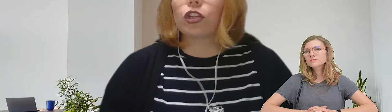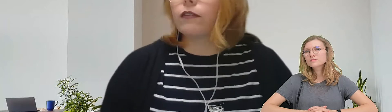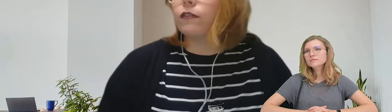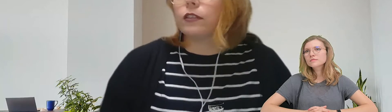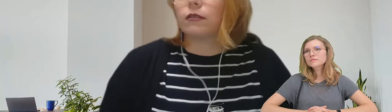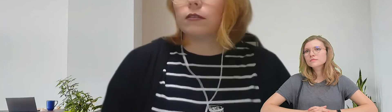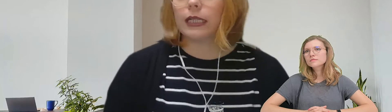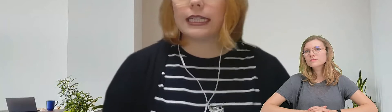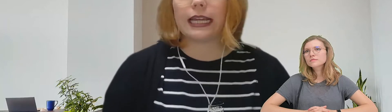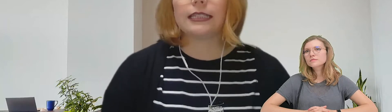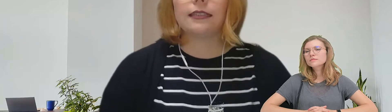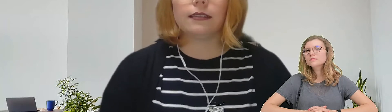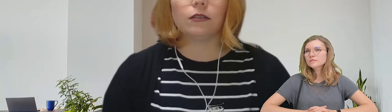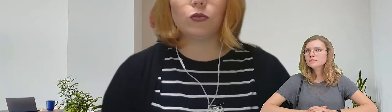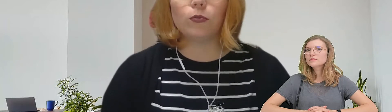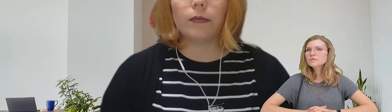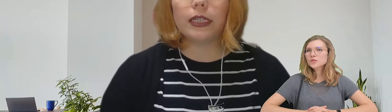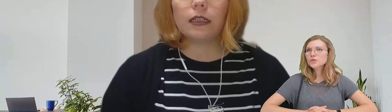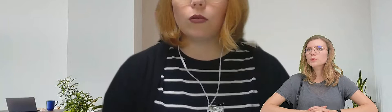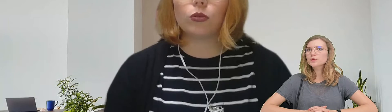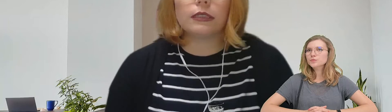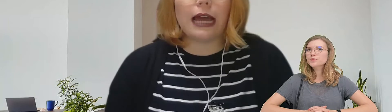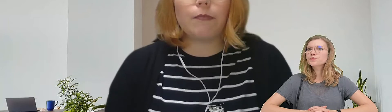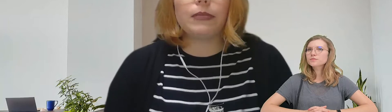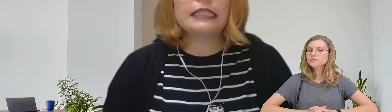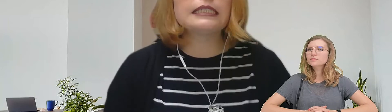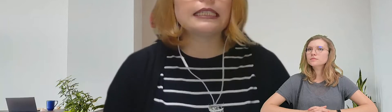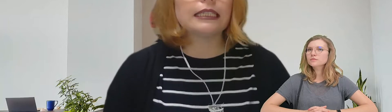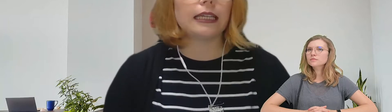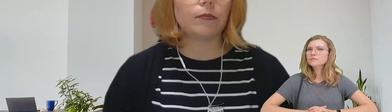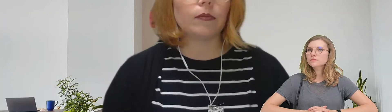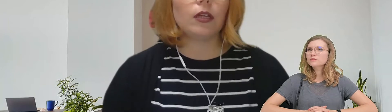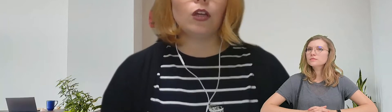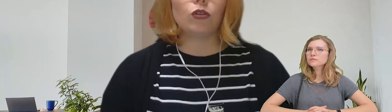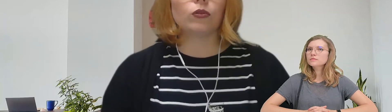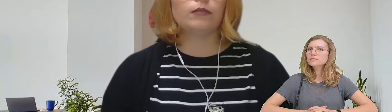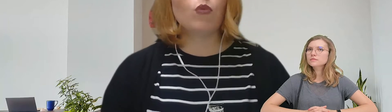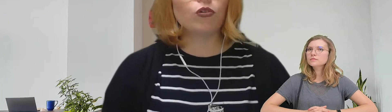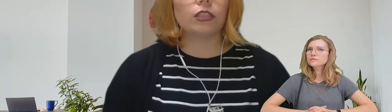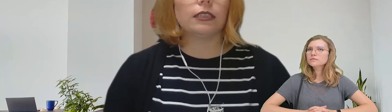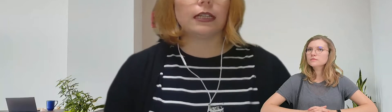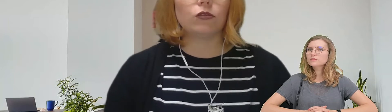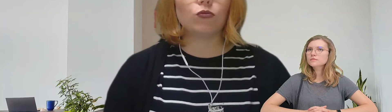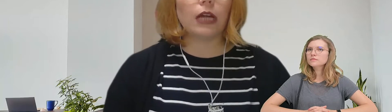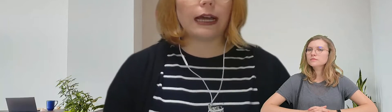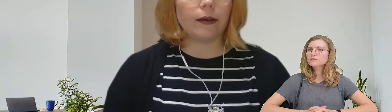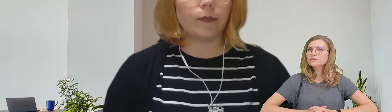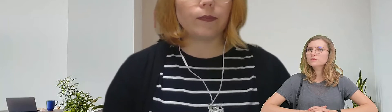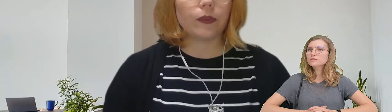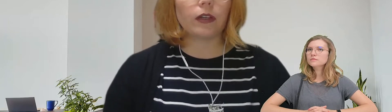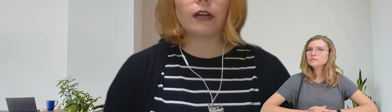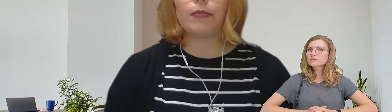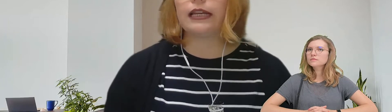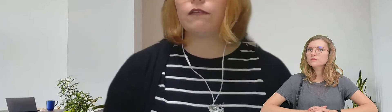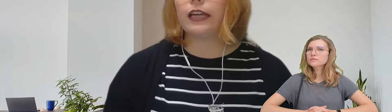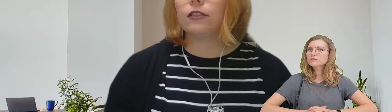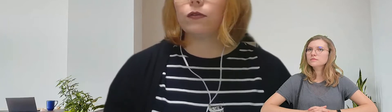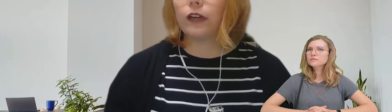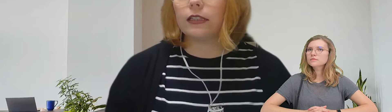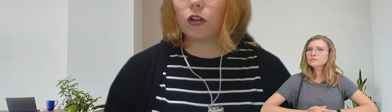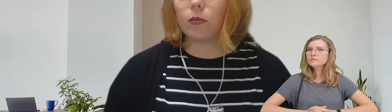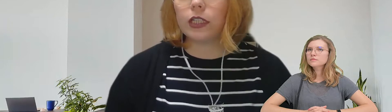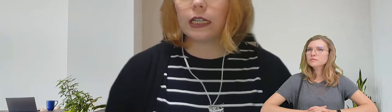über Schrift, über Text zu übermitteln. Stimmt. Und da bieten sich eben so Emojis ganz gut an. Ne? Weil bei